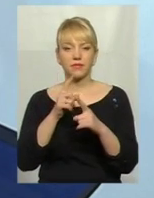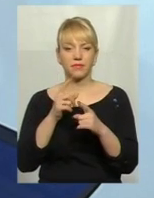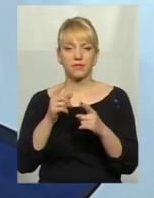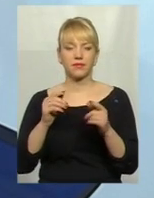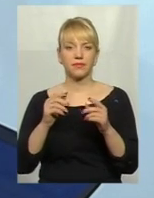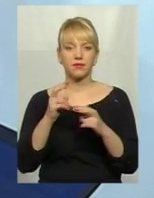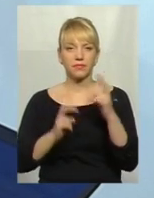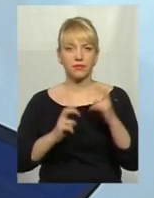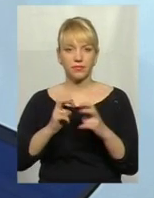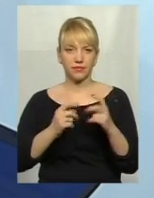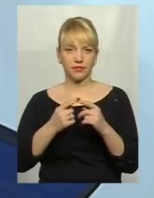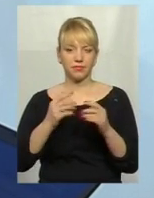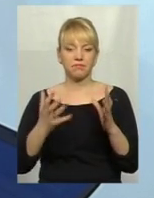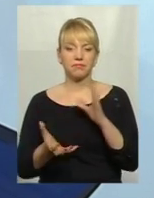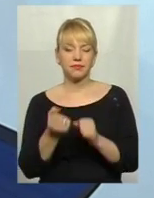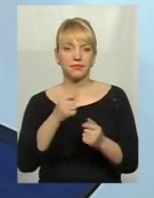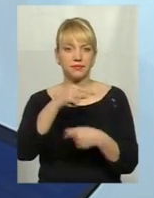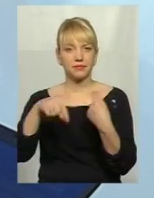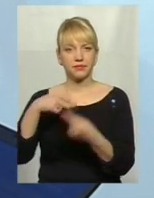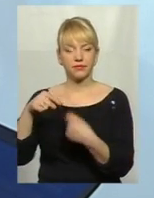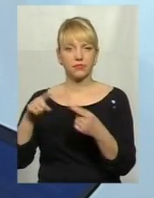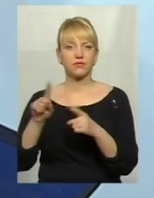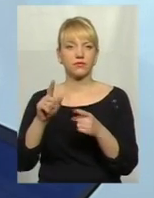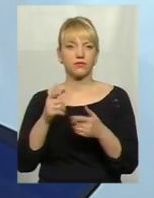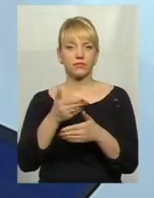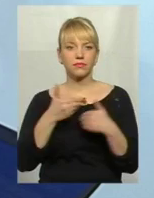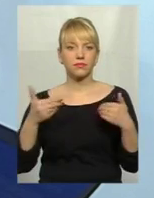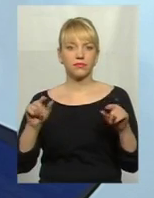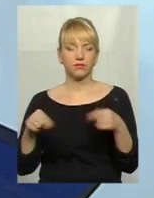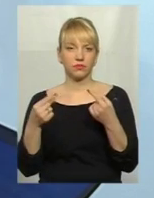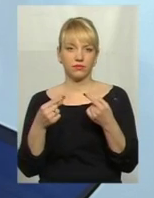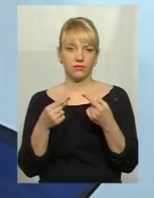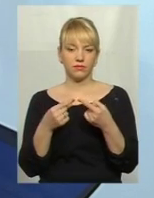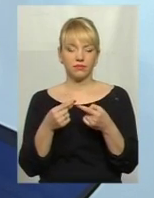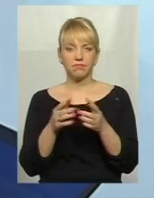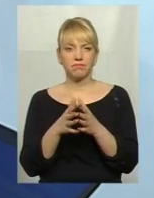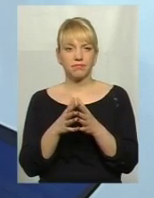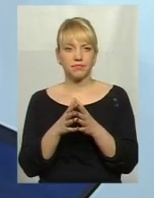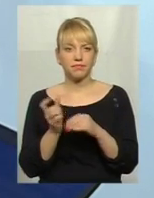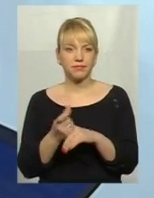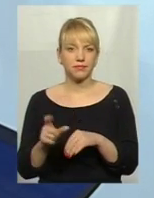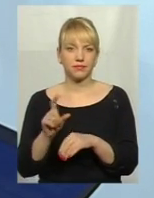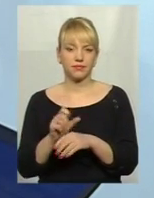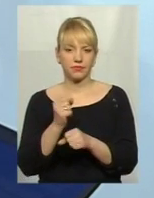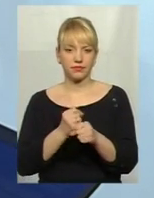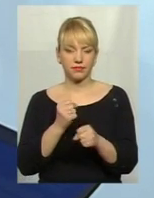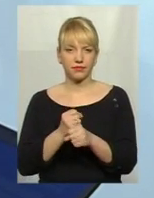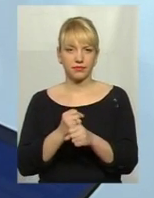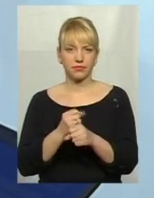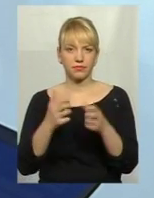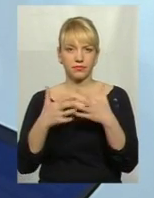підприємницького руху, саме малого, щоб люди ми створювали максимально. Зараз напрацьовуємо механізм